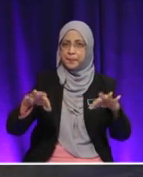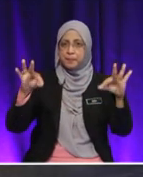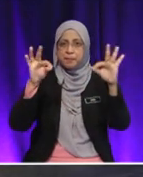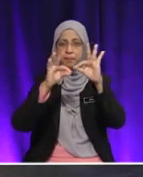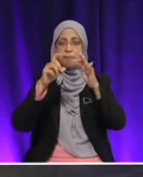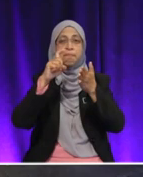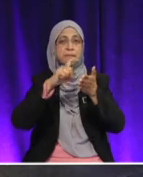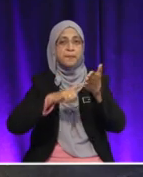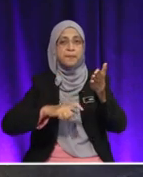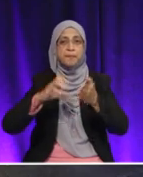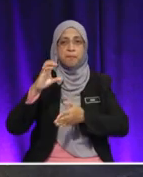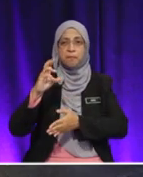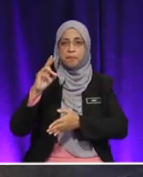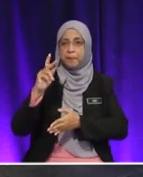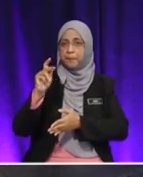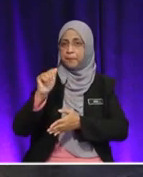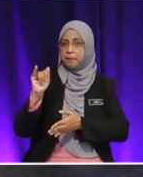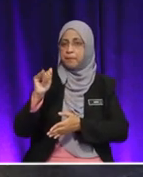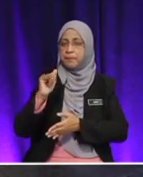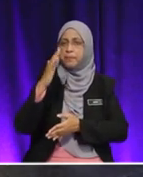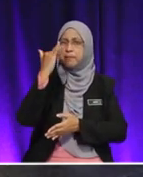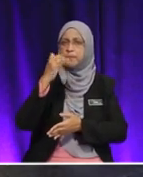Kenapa kita perlu membayar cukai